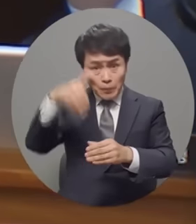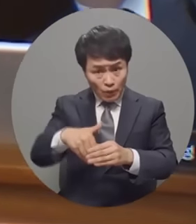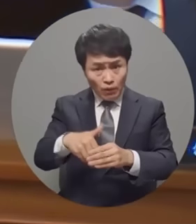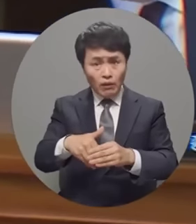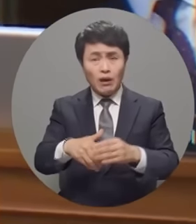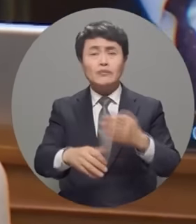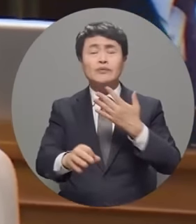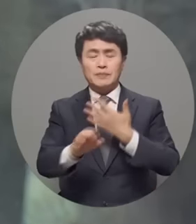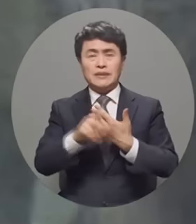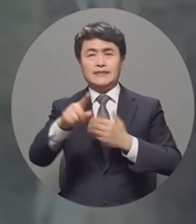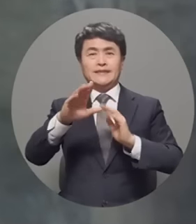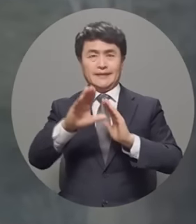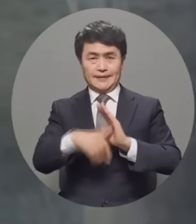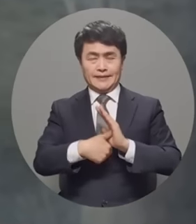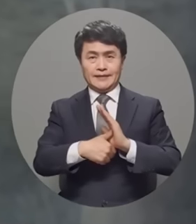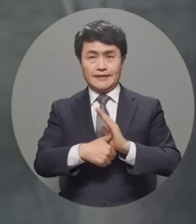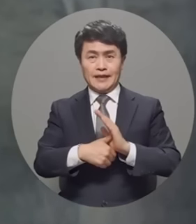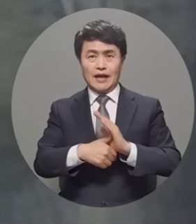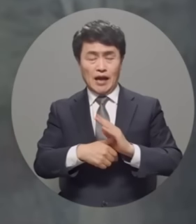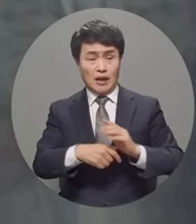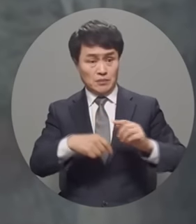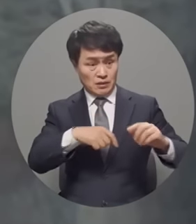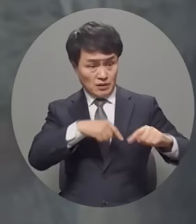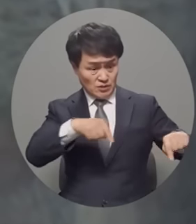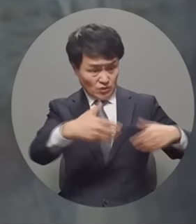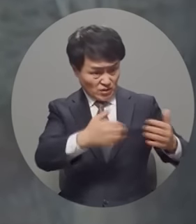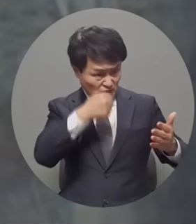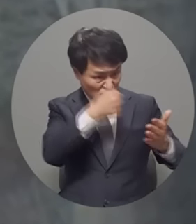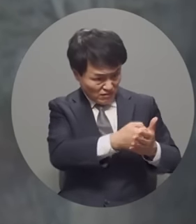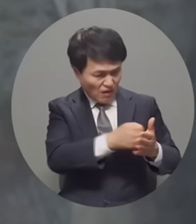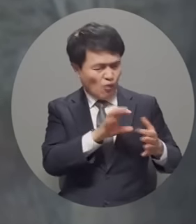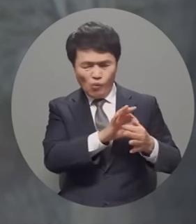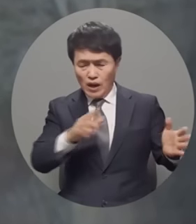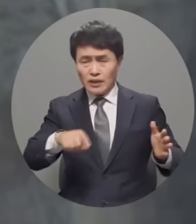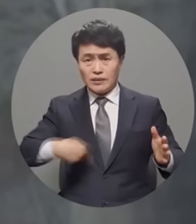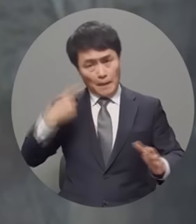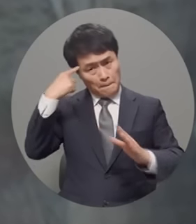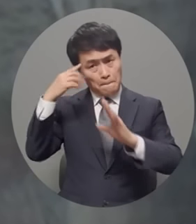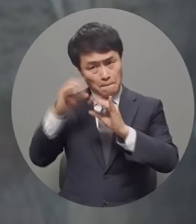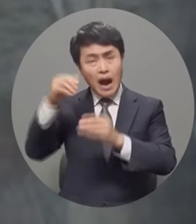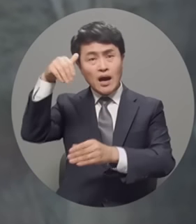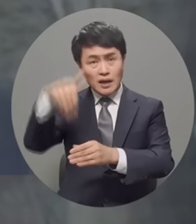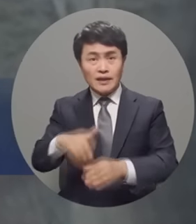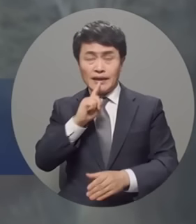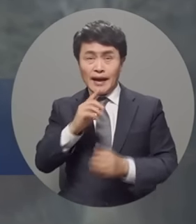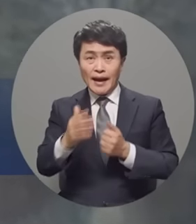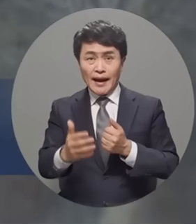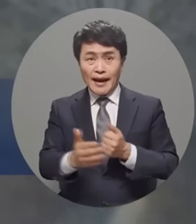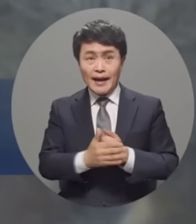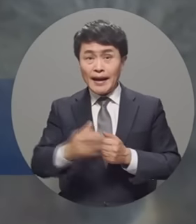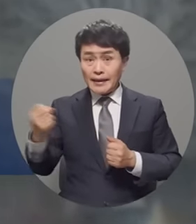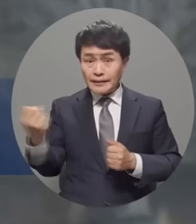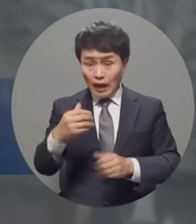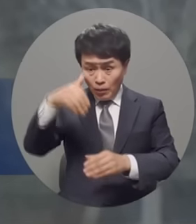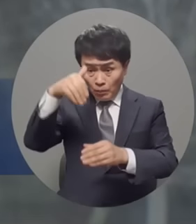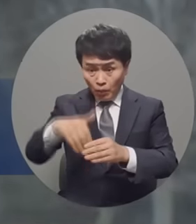된다면 그때는 당론에 관계없이 찬성하겠다고 밝혔습니다. 다시 표결